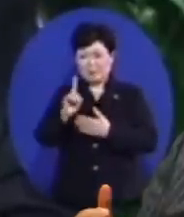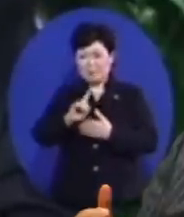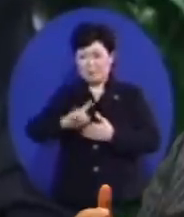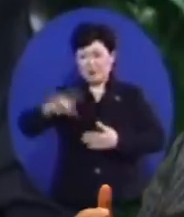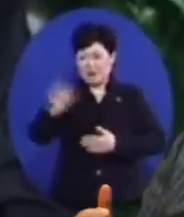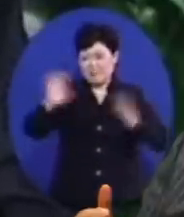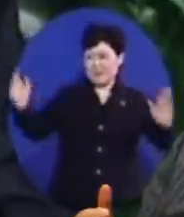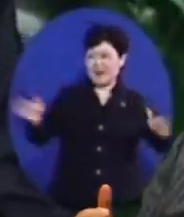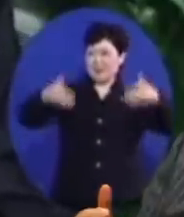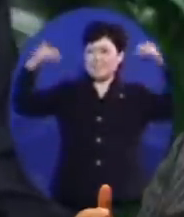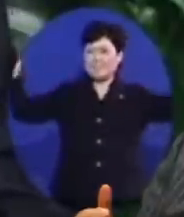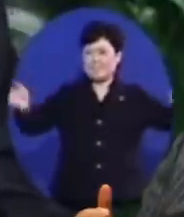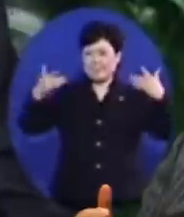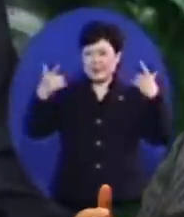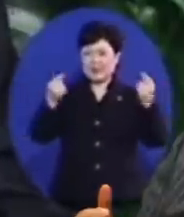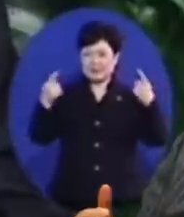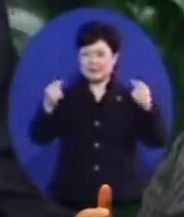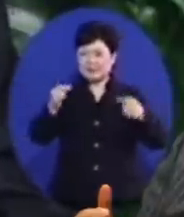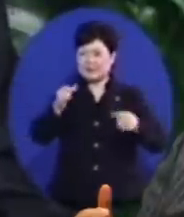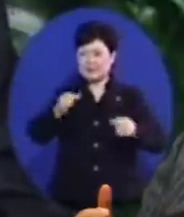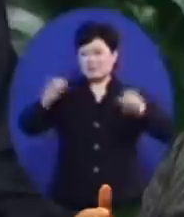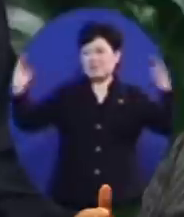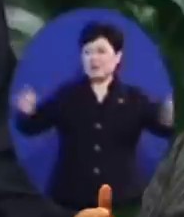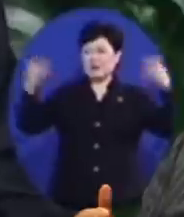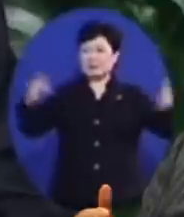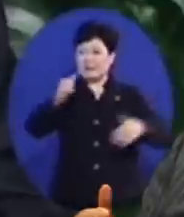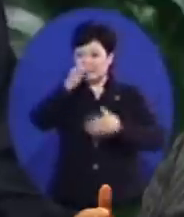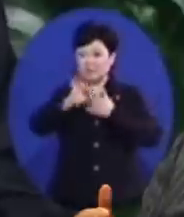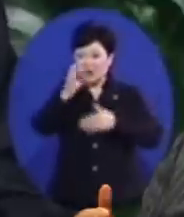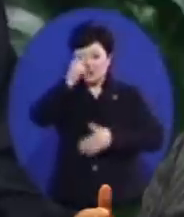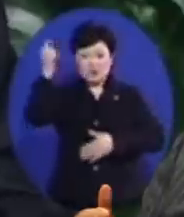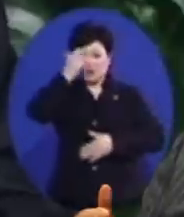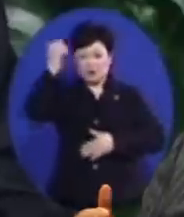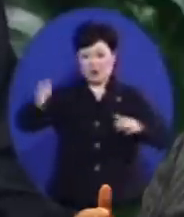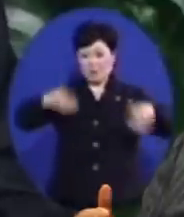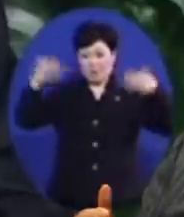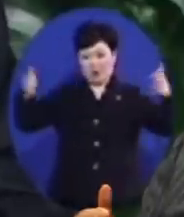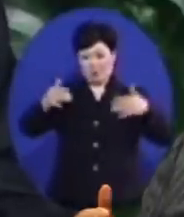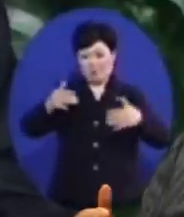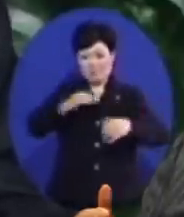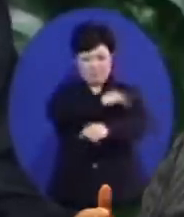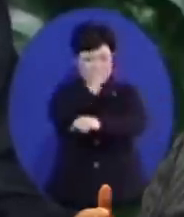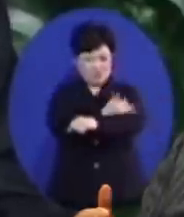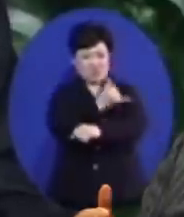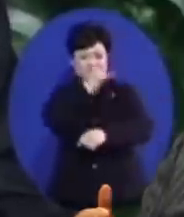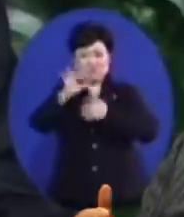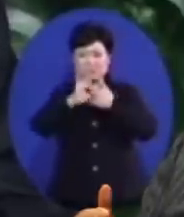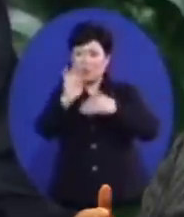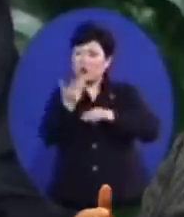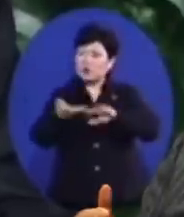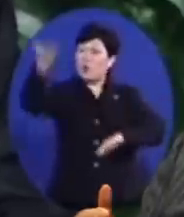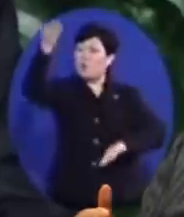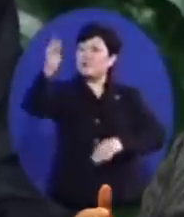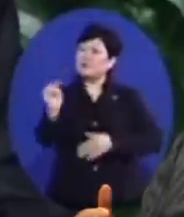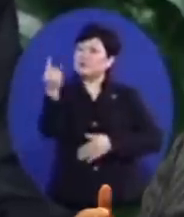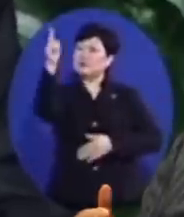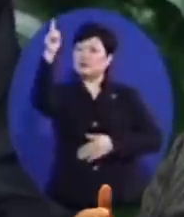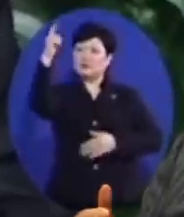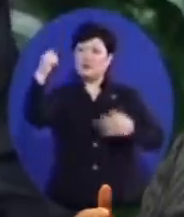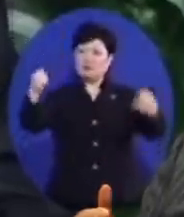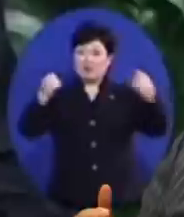상승기류처럼 불고 있으면, 성령 바람 타면은 얼마든지 높이 올라갈 수 있고 힘 안 든단 말입니다.